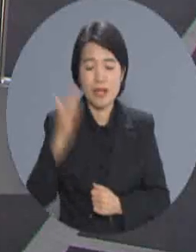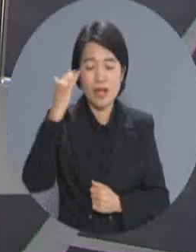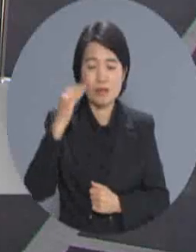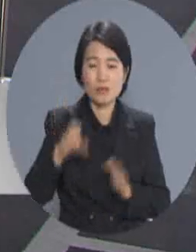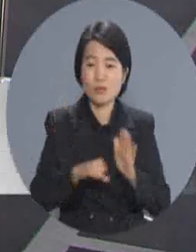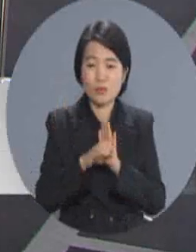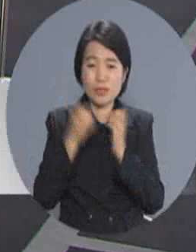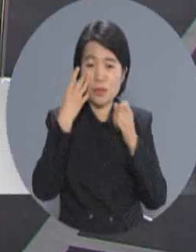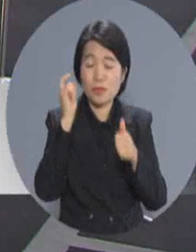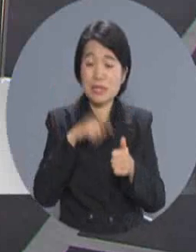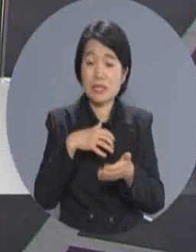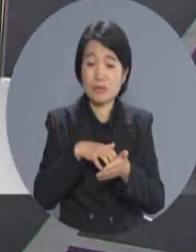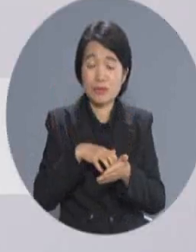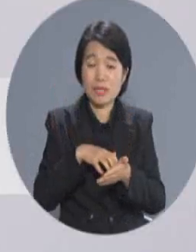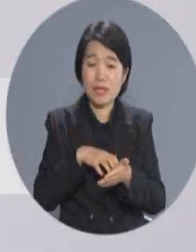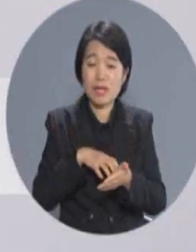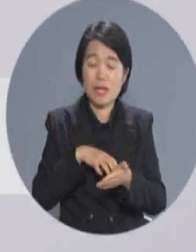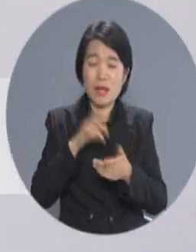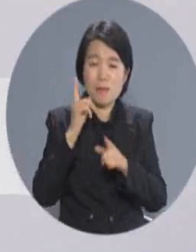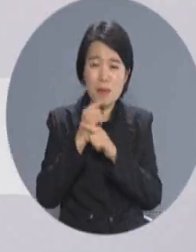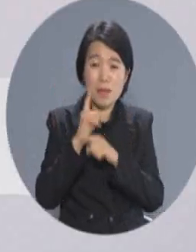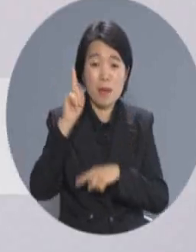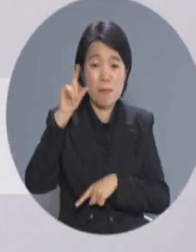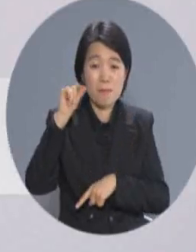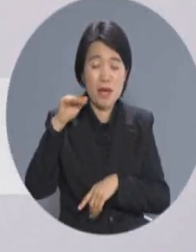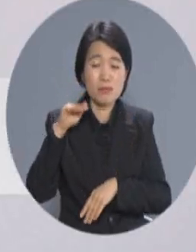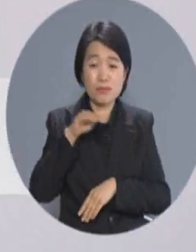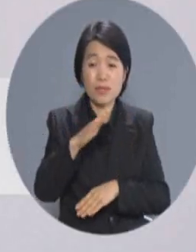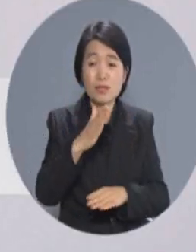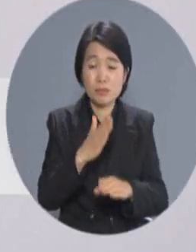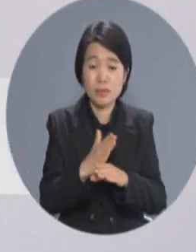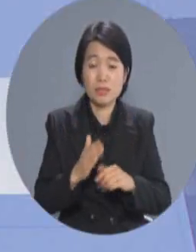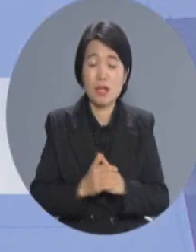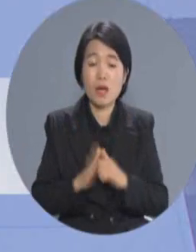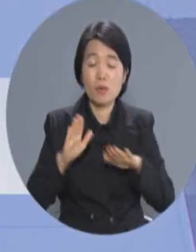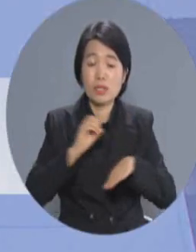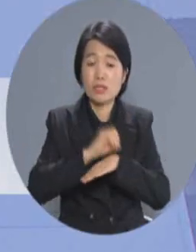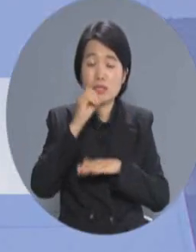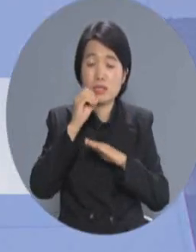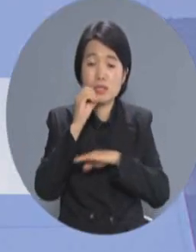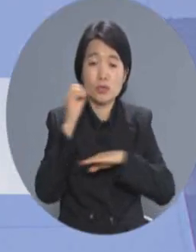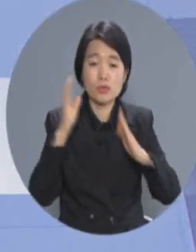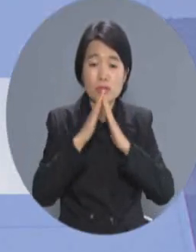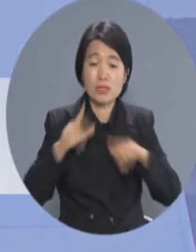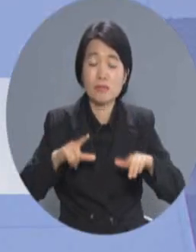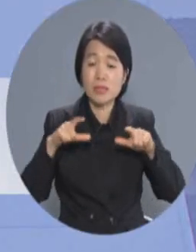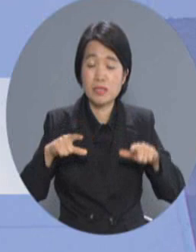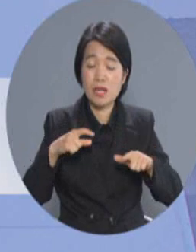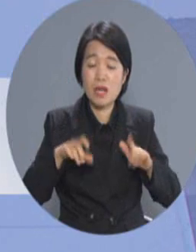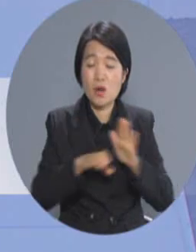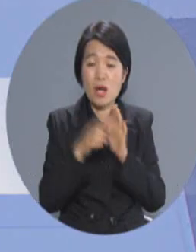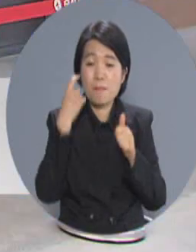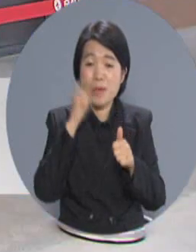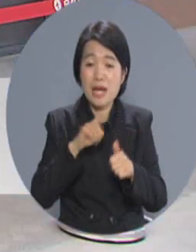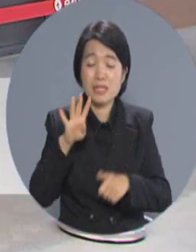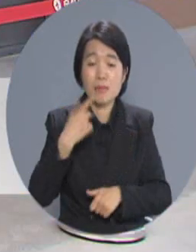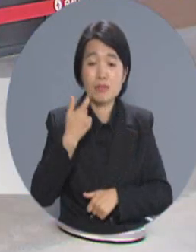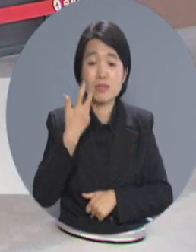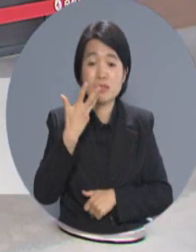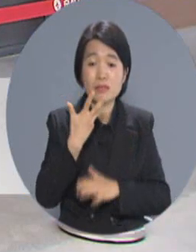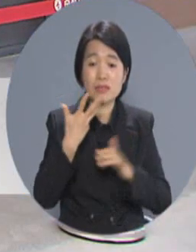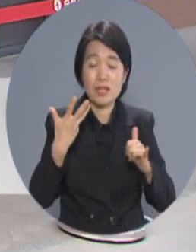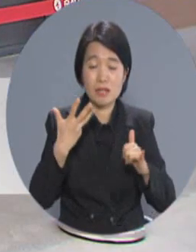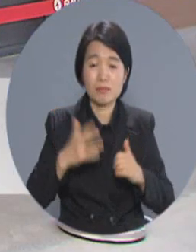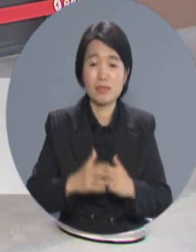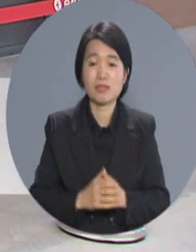국내 코로나19 신규확진자 수가 연일 만년대를 유지하고 있습니다 오늘 영시기준 전남지역 코로나19 확진자는 400개 순